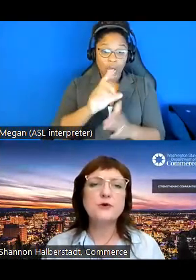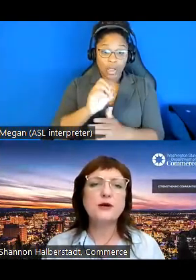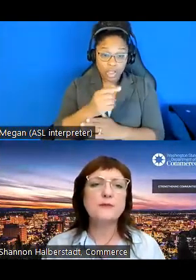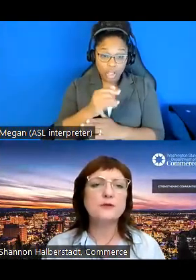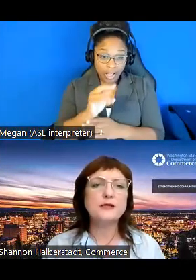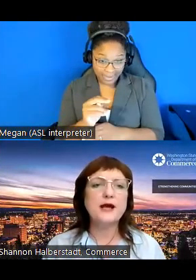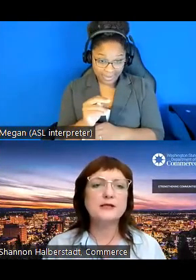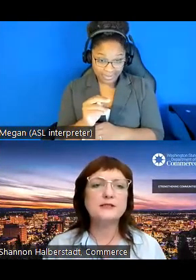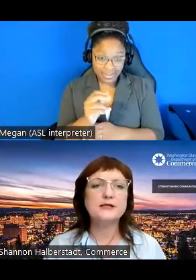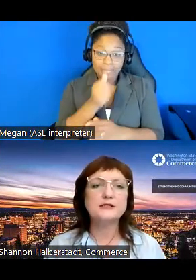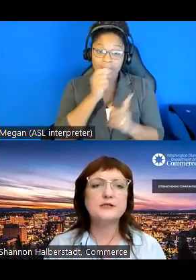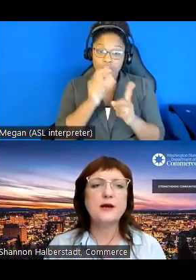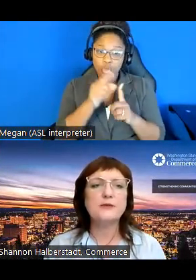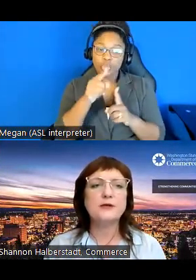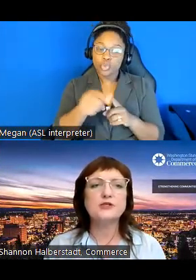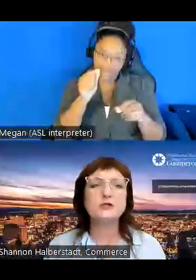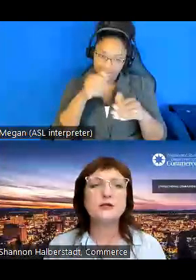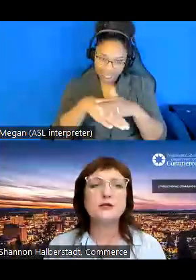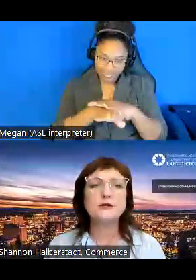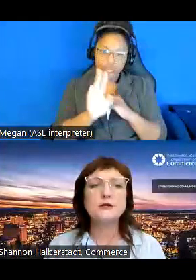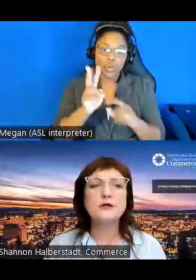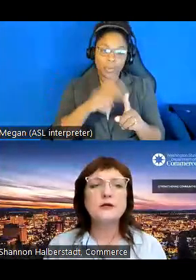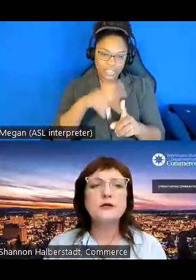저장이란 버튼이 있습니다.